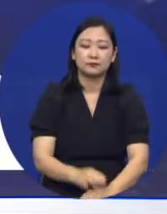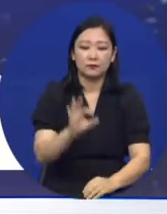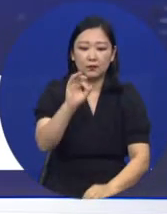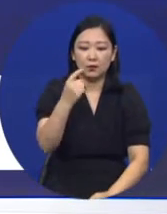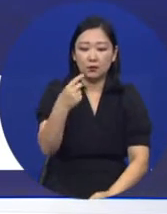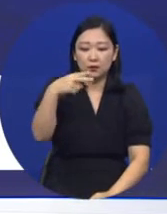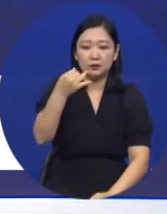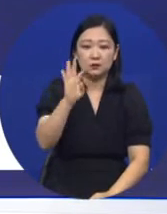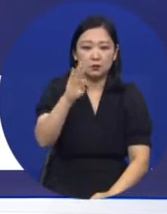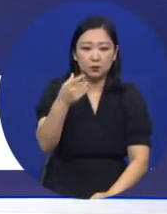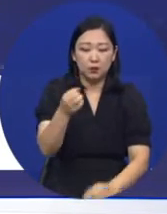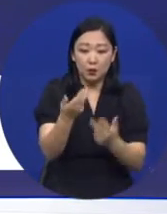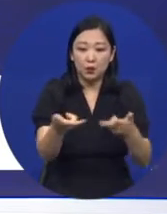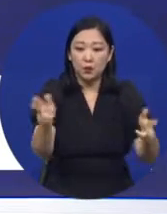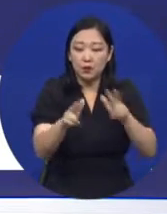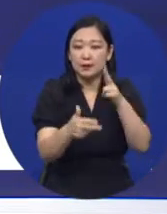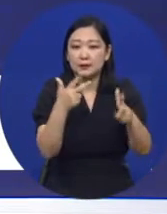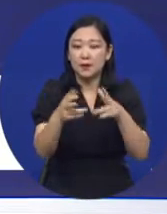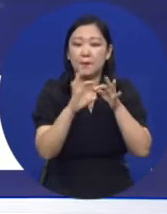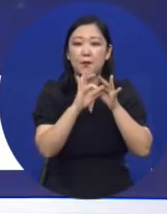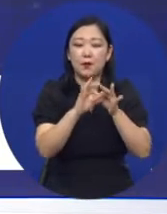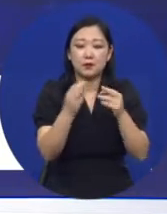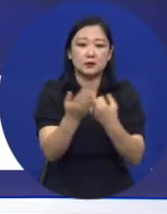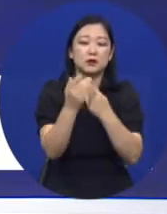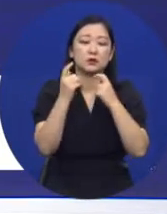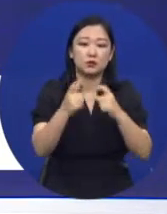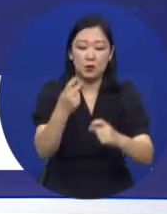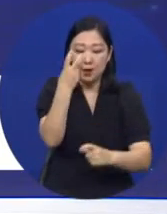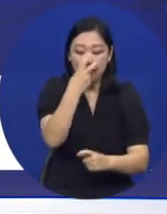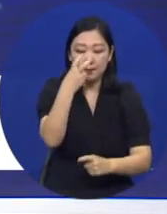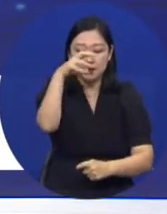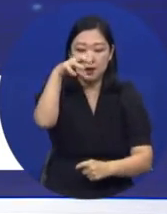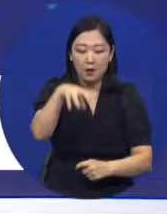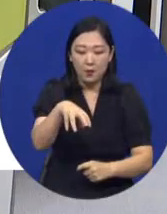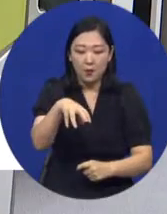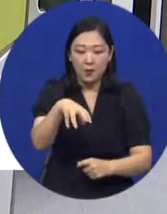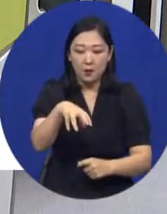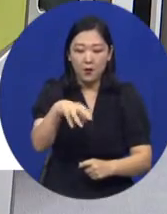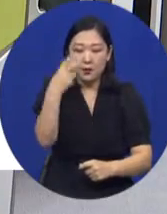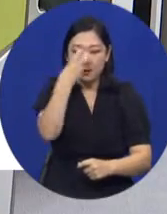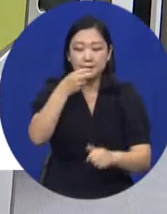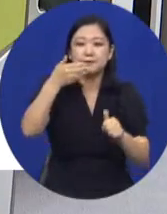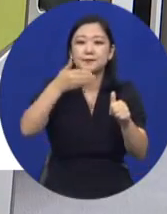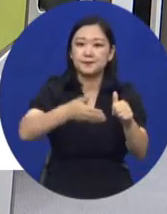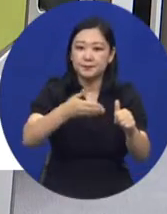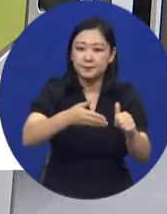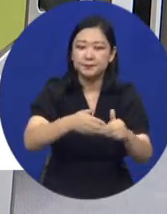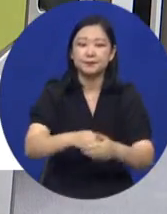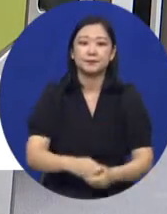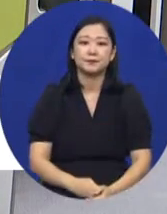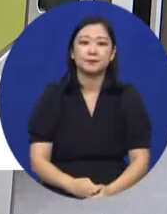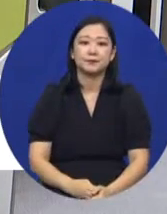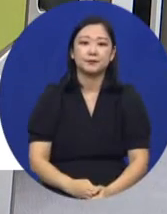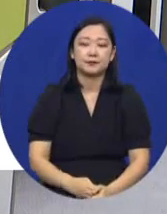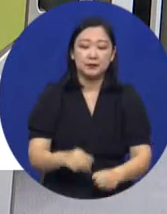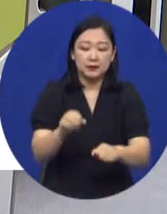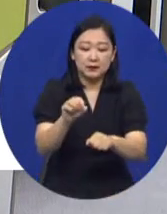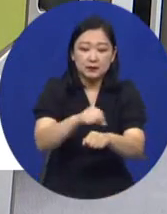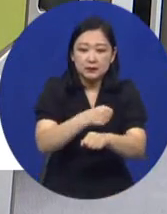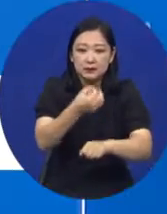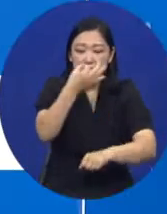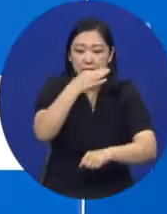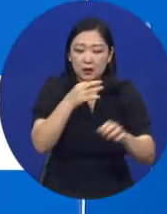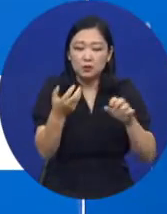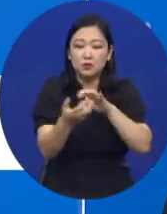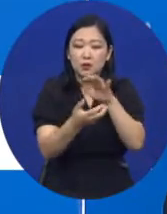오등봉 공원 민간 특례 사업과 관련해 제주도가 감사원에 공익 감사를 청구했습니다. 제주도는 특혜 논란이